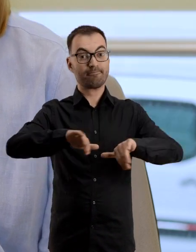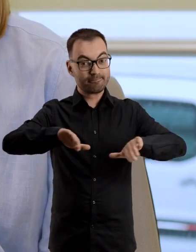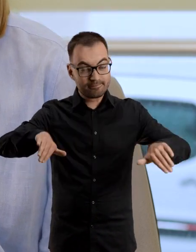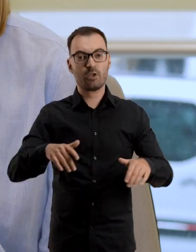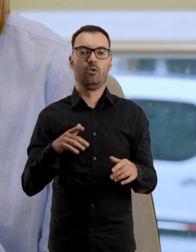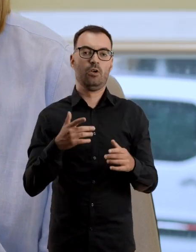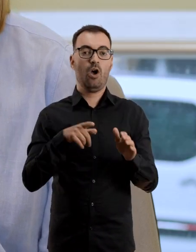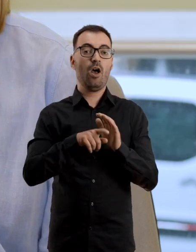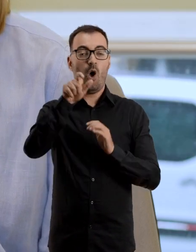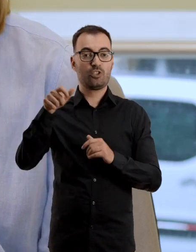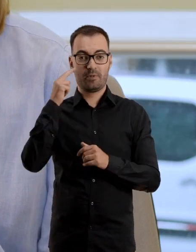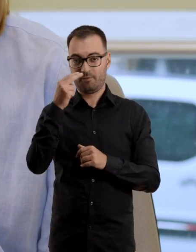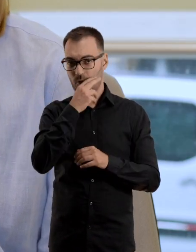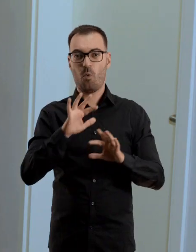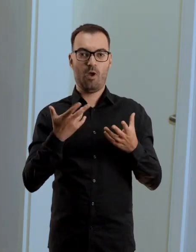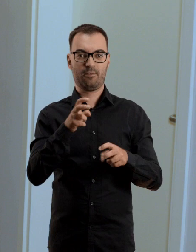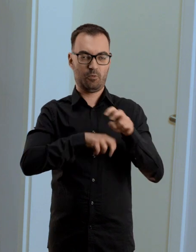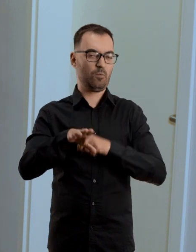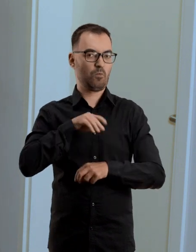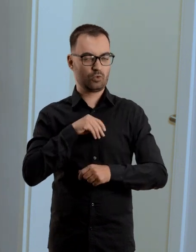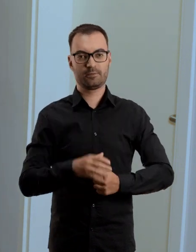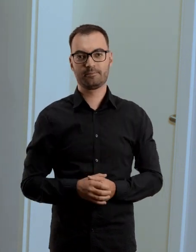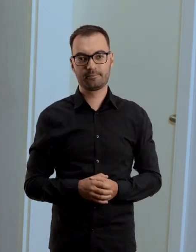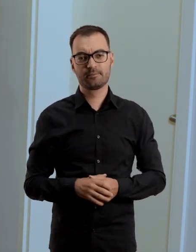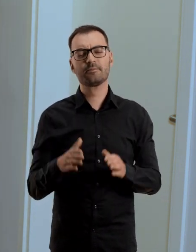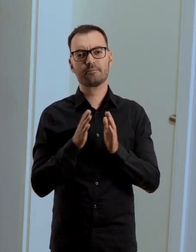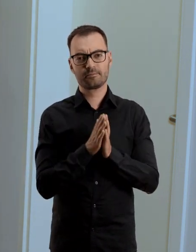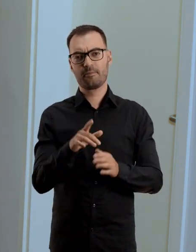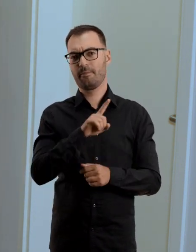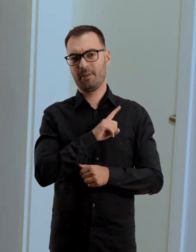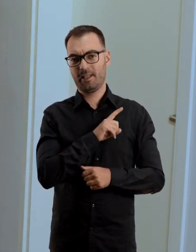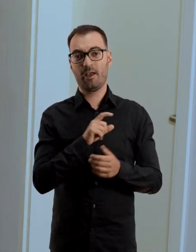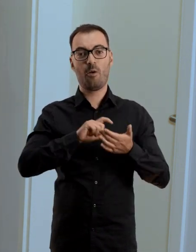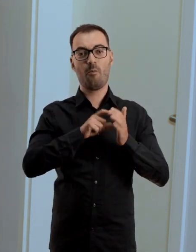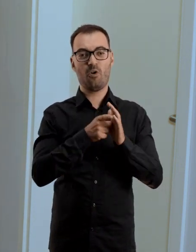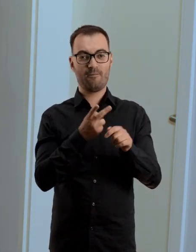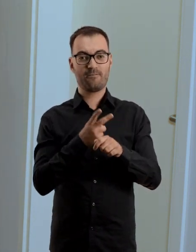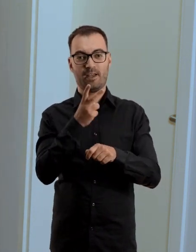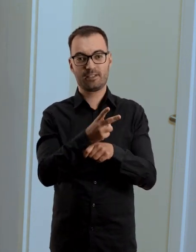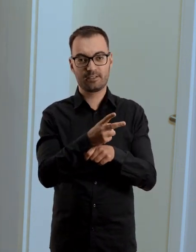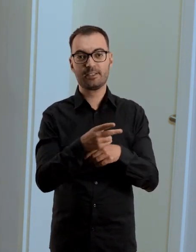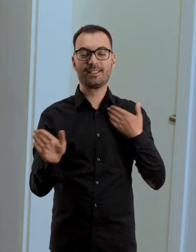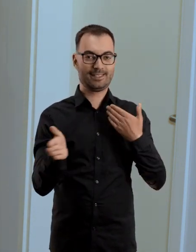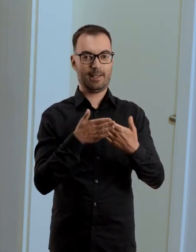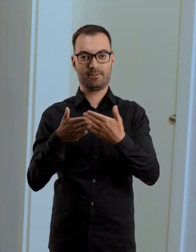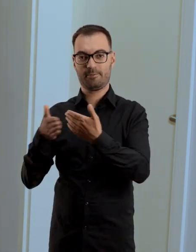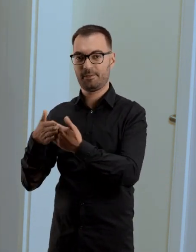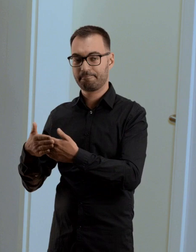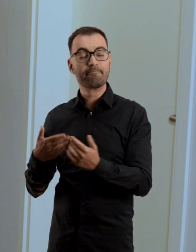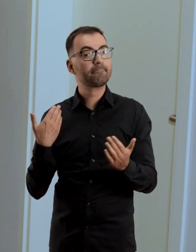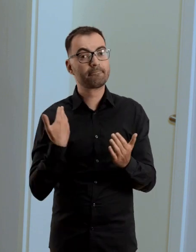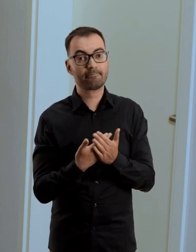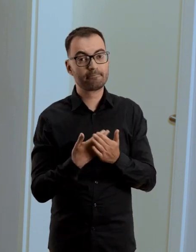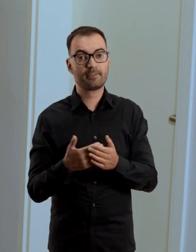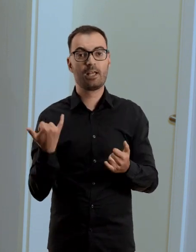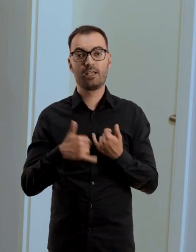ułatwi poruszanie się osobom niewidomym. Zadbajmy również o to, aby drzwi do pomieszczeń były pozamykane,